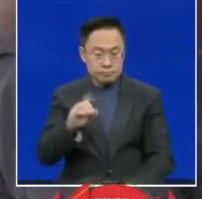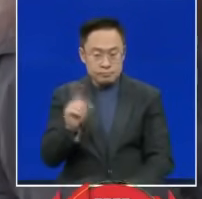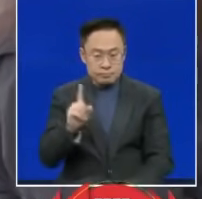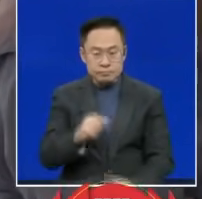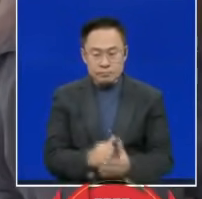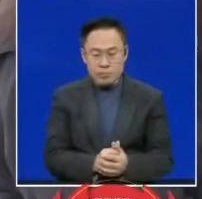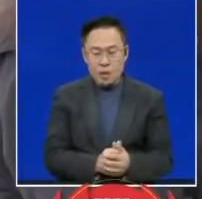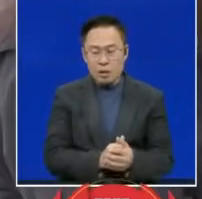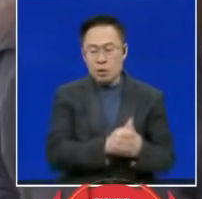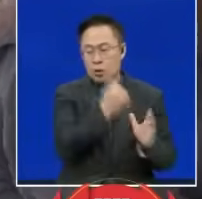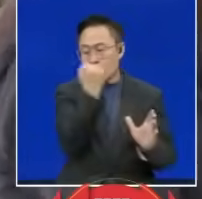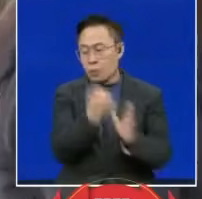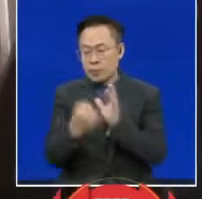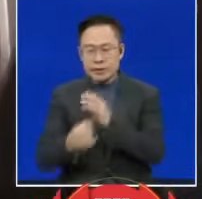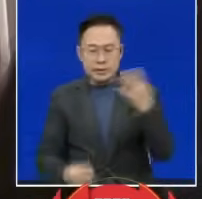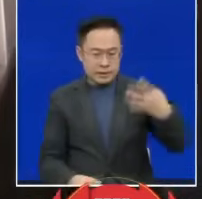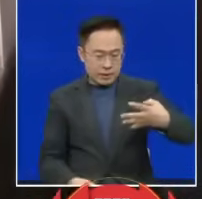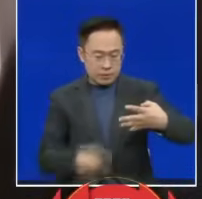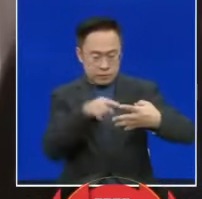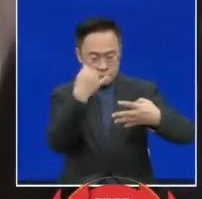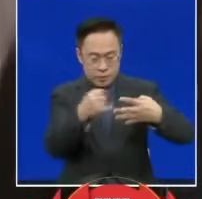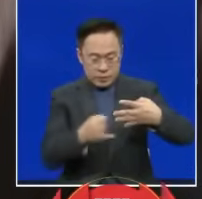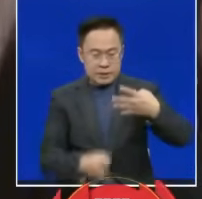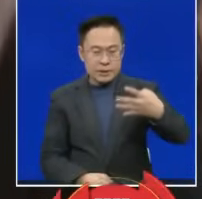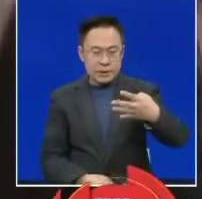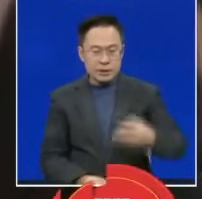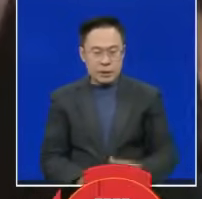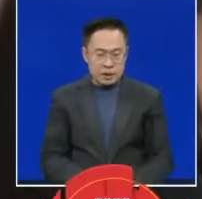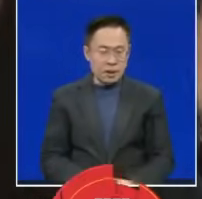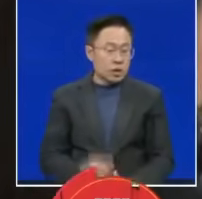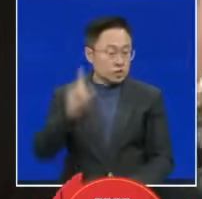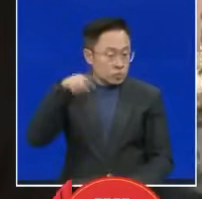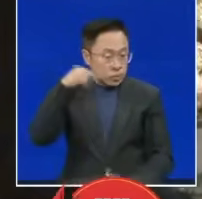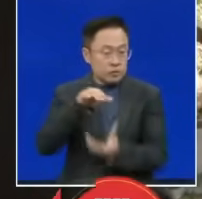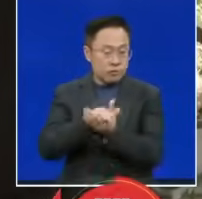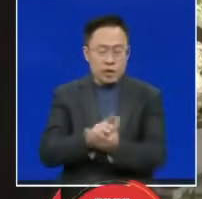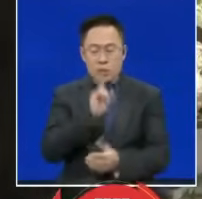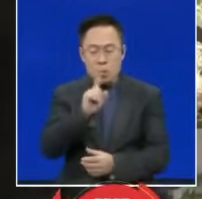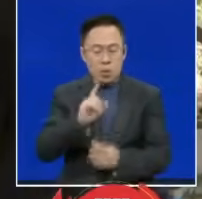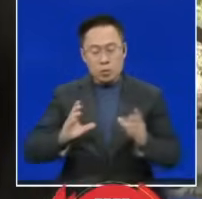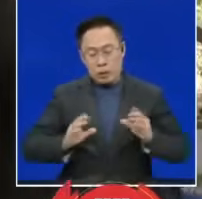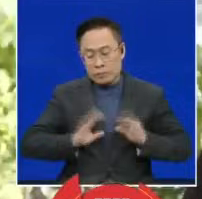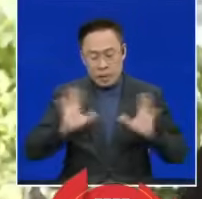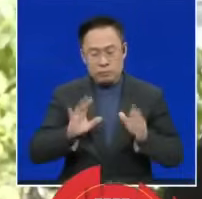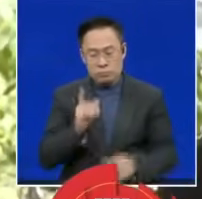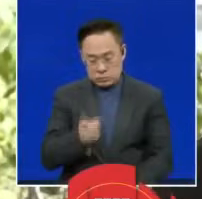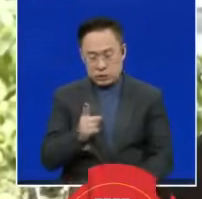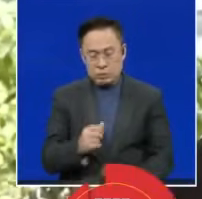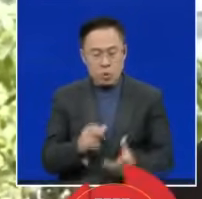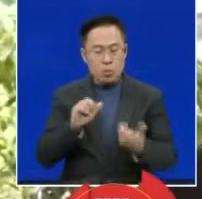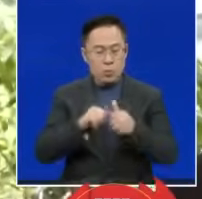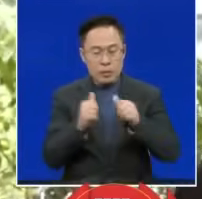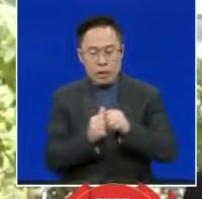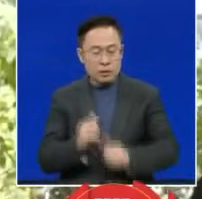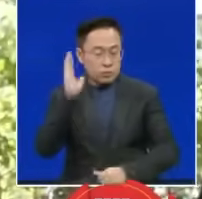วนาบอกไม่เห็นด้วยตั้งแต่แรกอยู่แล้วในการเอาแคดเมียมมายังทะเลาะกับสามีอยู่เลยคือคุณเจษดาเนี่ยนะแล้วบอกน่าจะยังหาที่